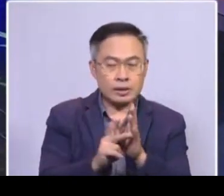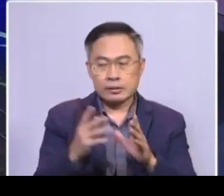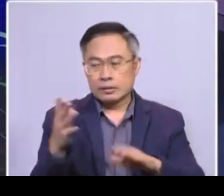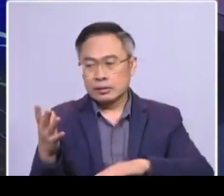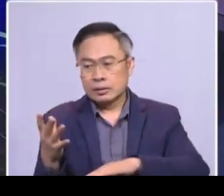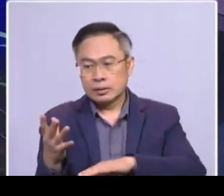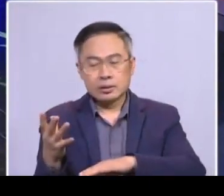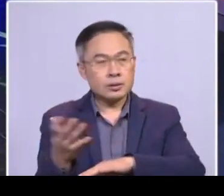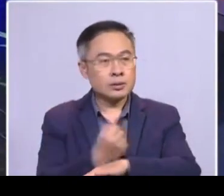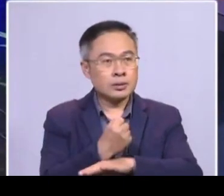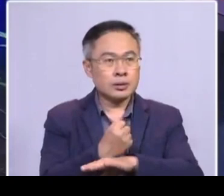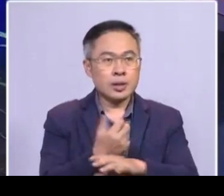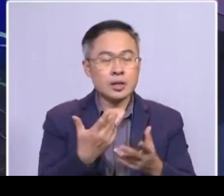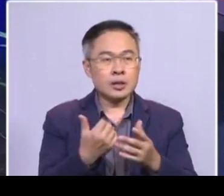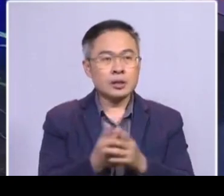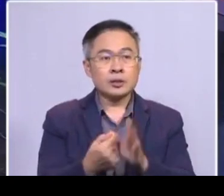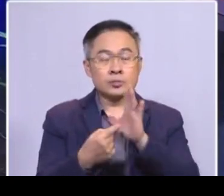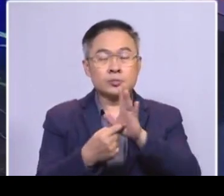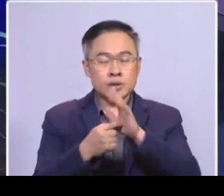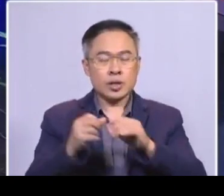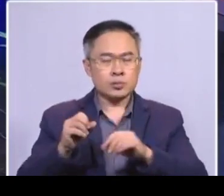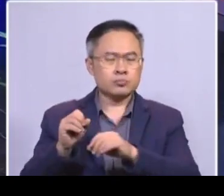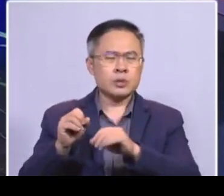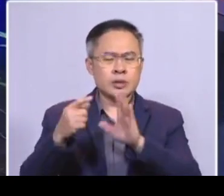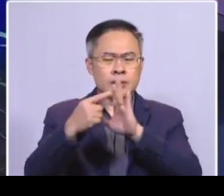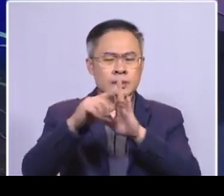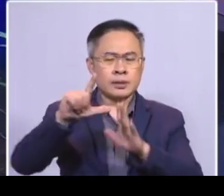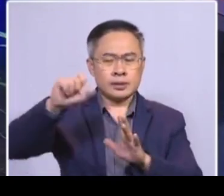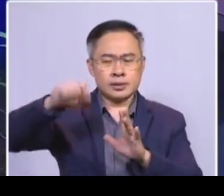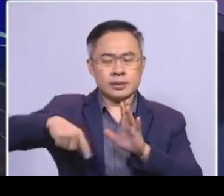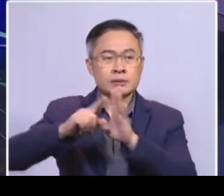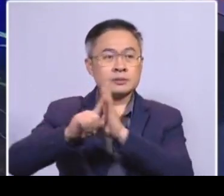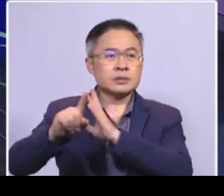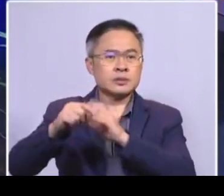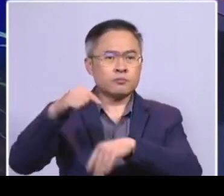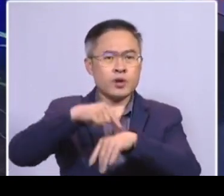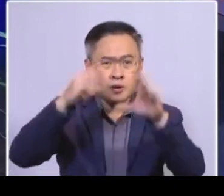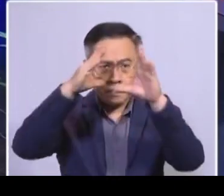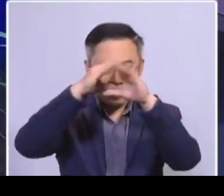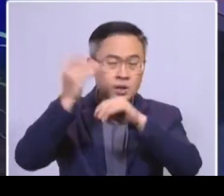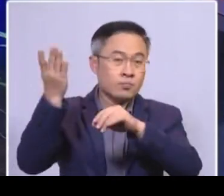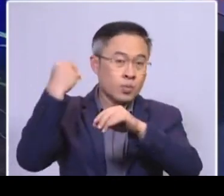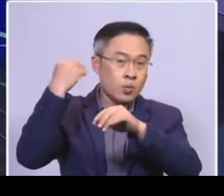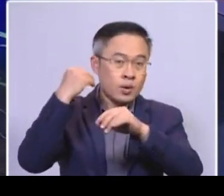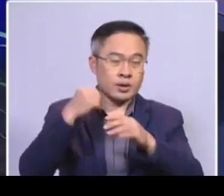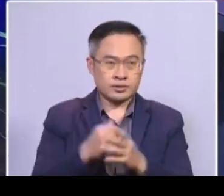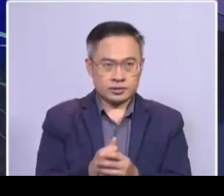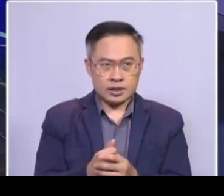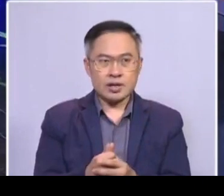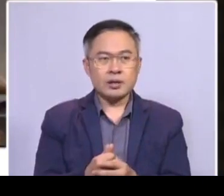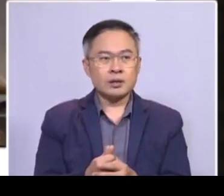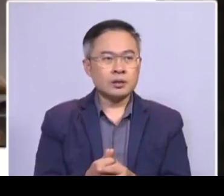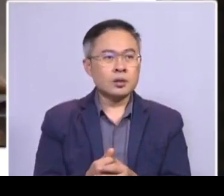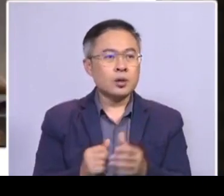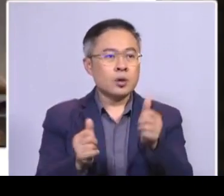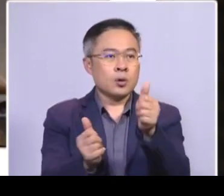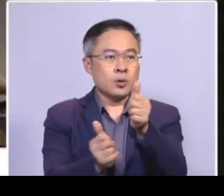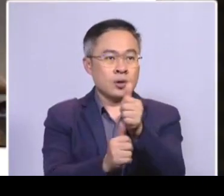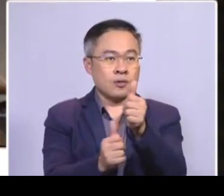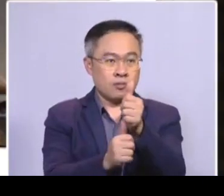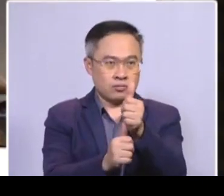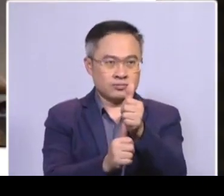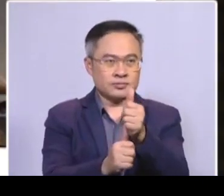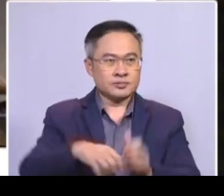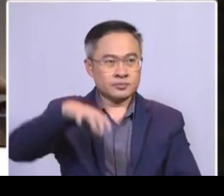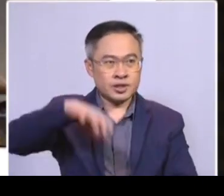กันเรื่องของเรเซอร์บนสะพานพระราม8นะฮะที่ล่าสุดเมื่อคืนนี้ทางคุณทิพานันท์สิริชนะซึ่งเป็นรองโฆษกประจำส